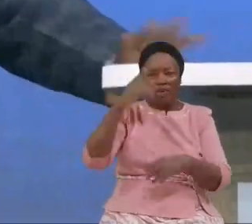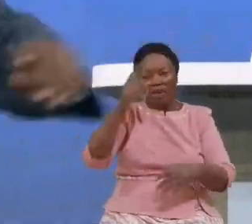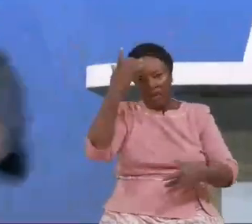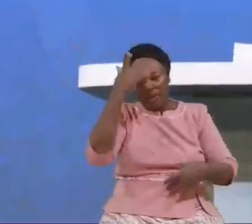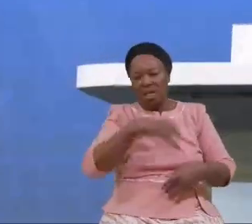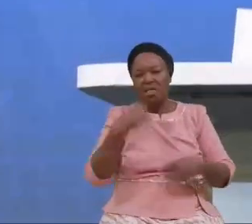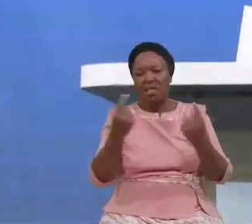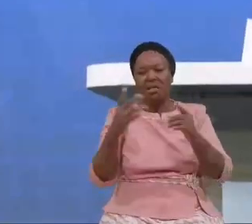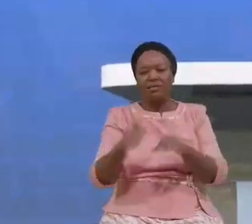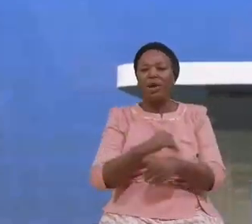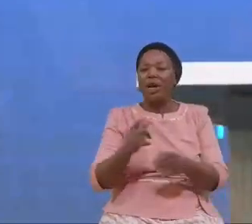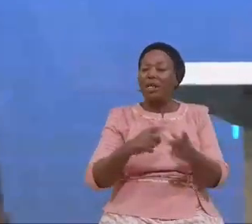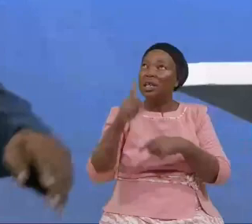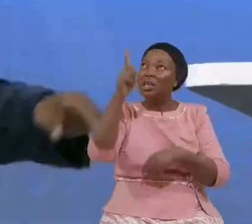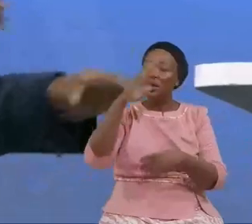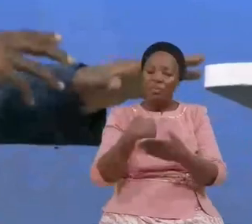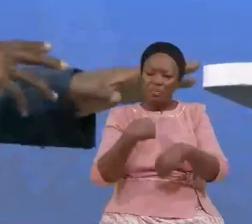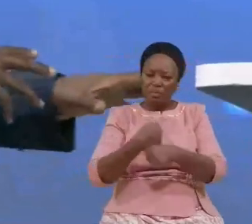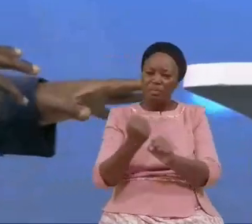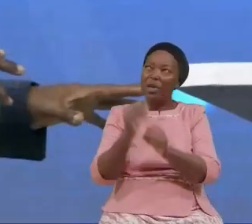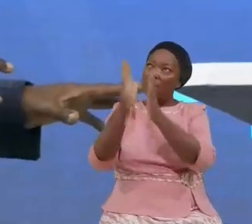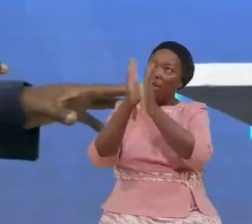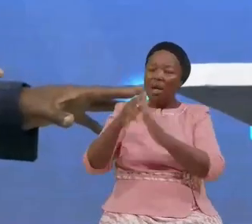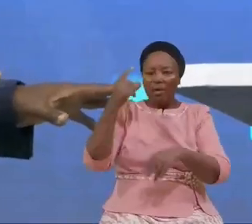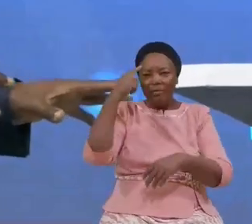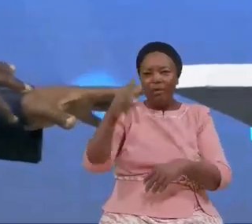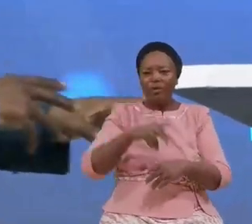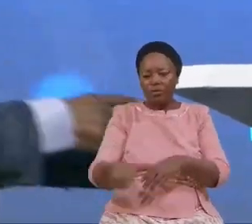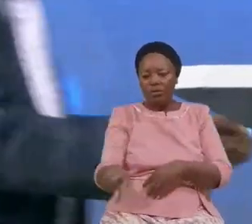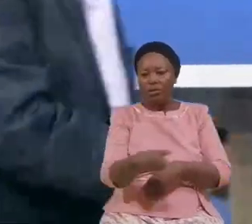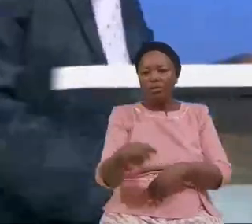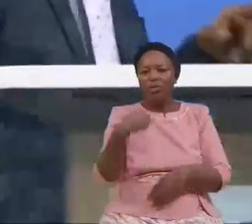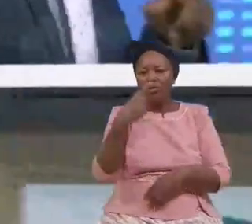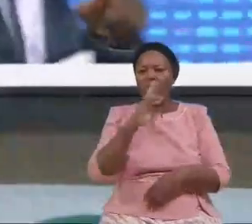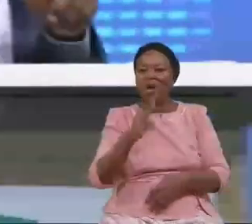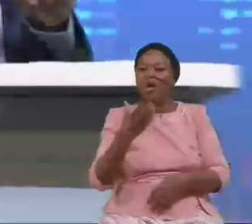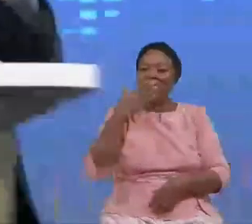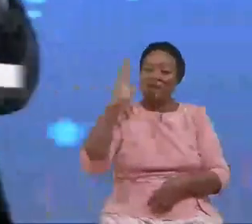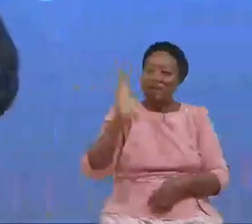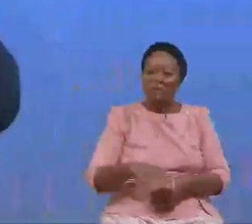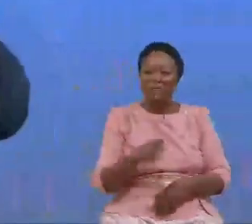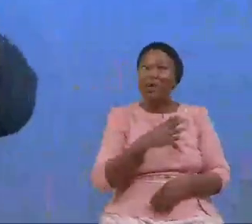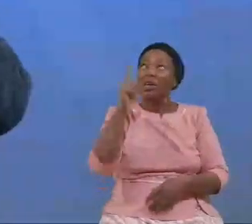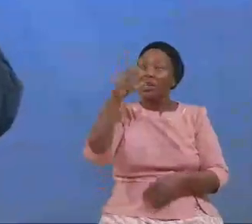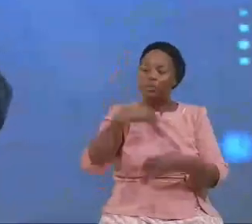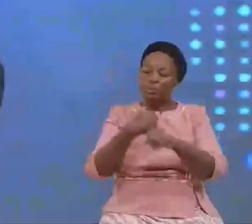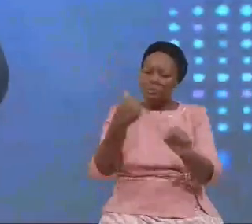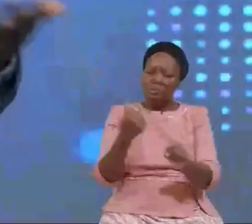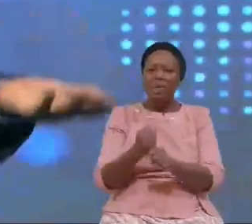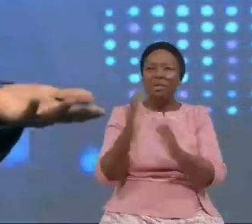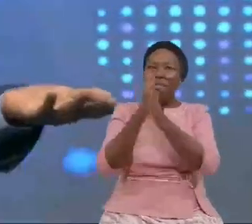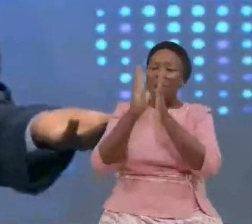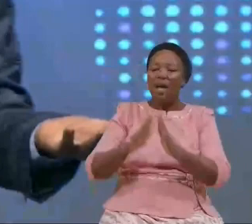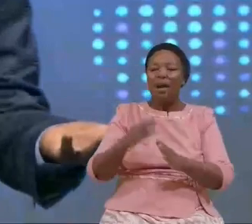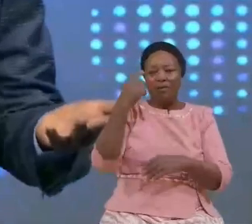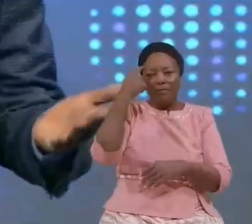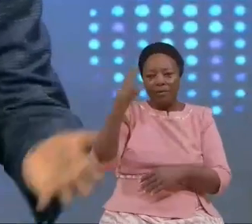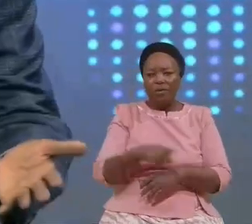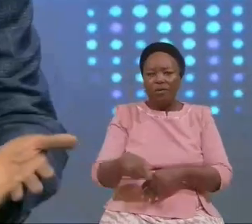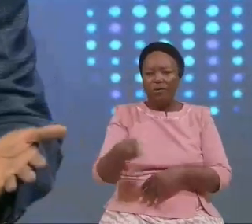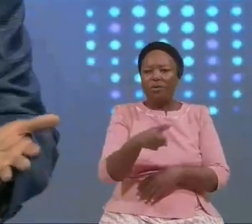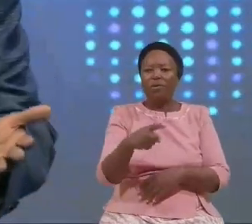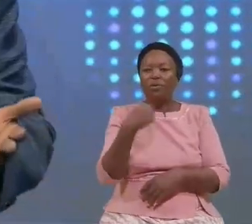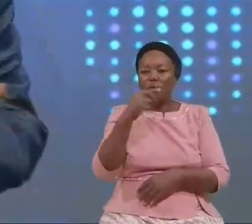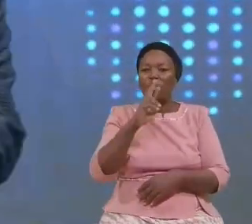pécheurs il a intercédé pour ceux qui sont mauvais il a intercédé pour ceux